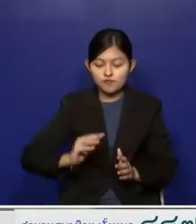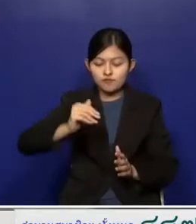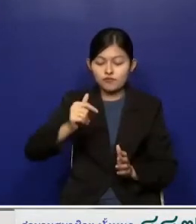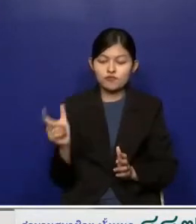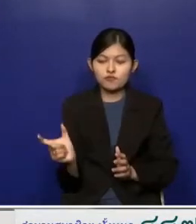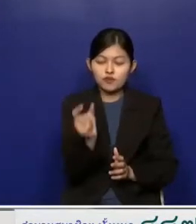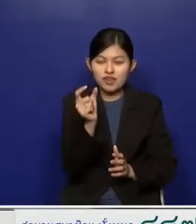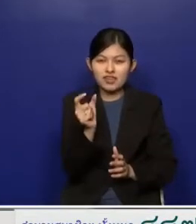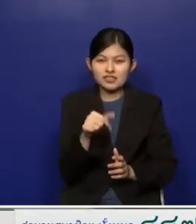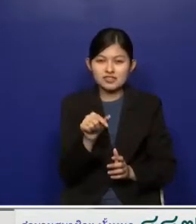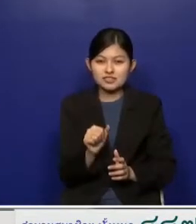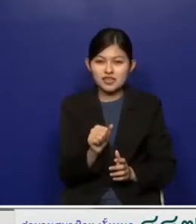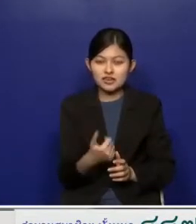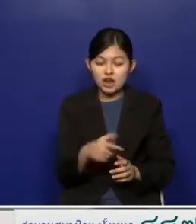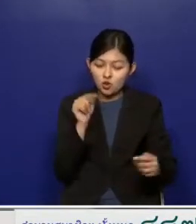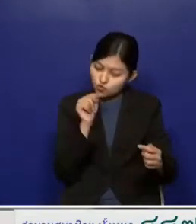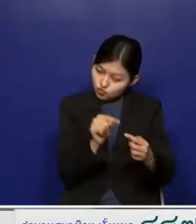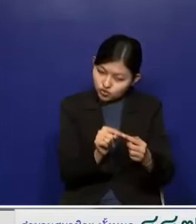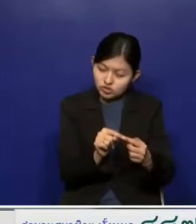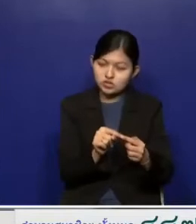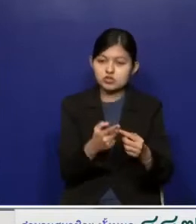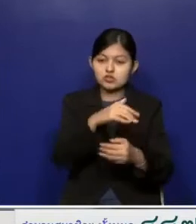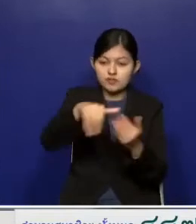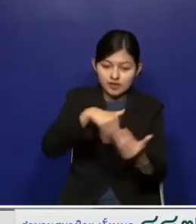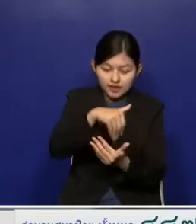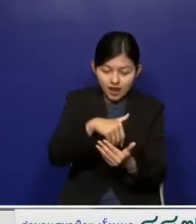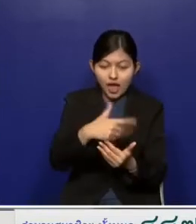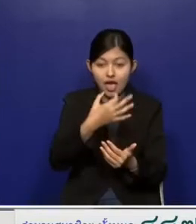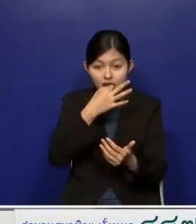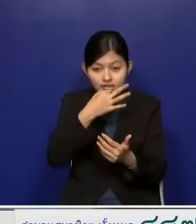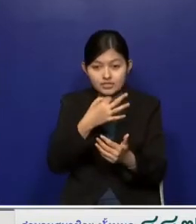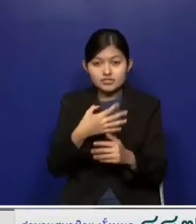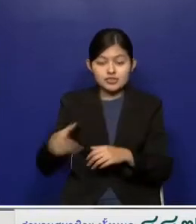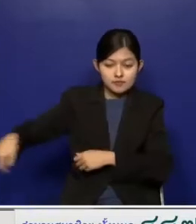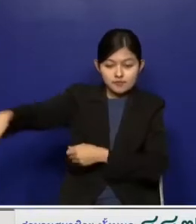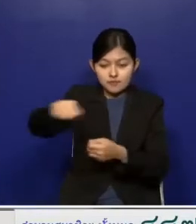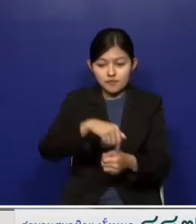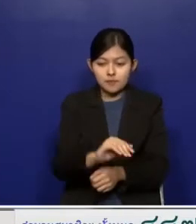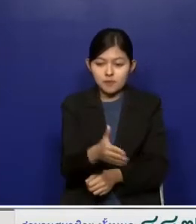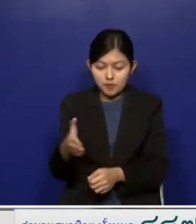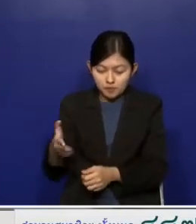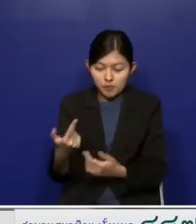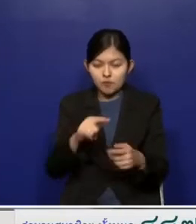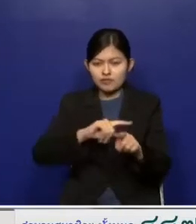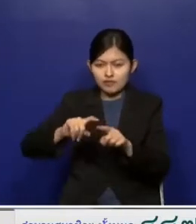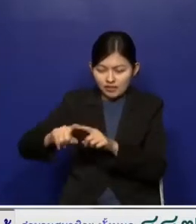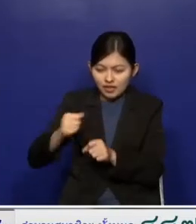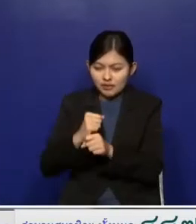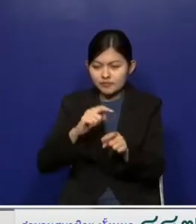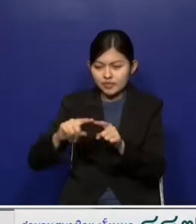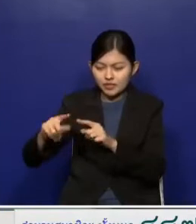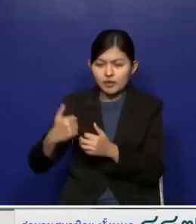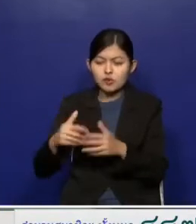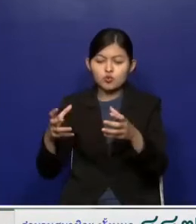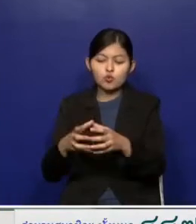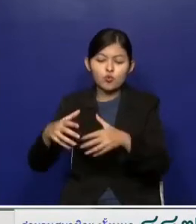มีการพูดถเรื่องการเข้าถงทัปยากรขอคออารชีพประมงค์การหาสายากรทำ Course ฝั่งต่ๆซึ่งชาวบ้านถเป